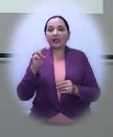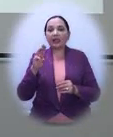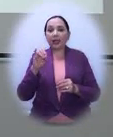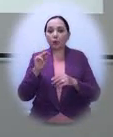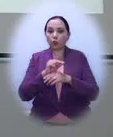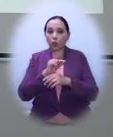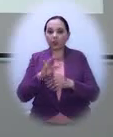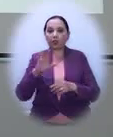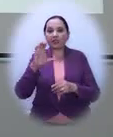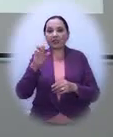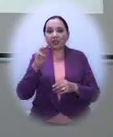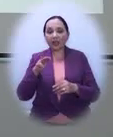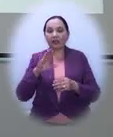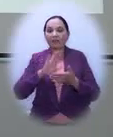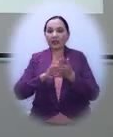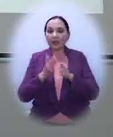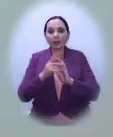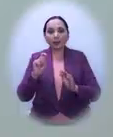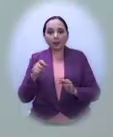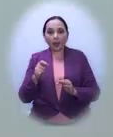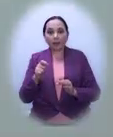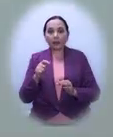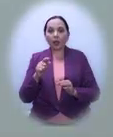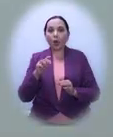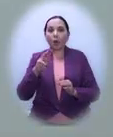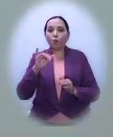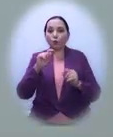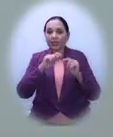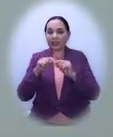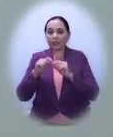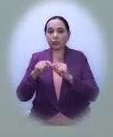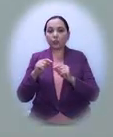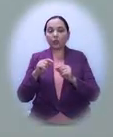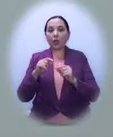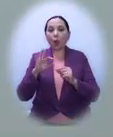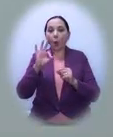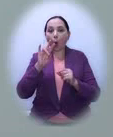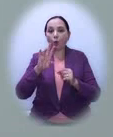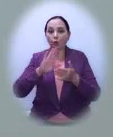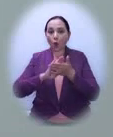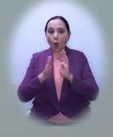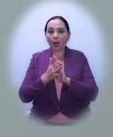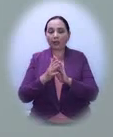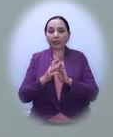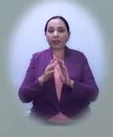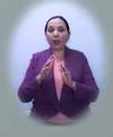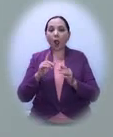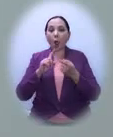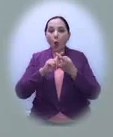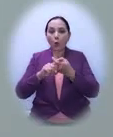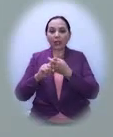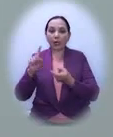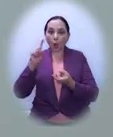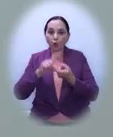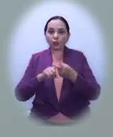termosozlagich, termostat, vaziyatlar kaliti multitesterning o'm holatiga keltirilgan holda kontaktlar